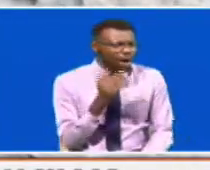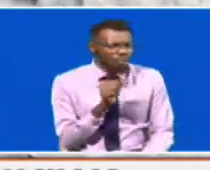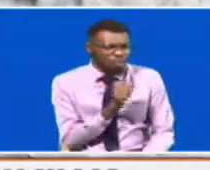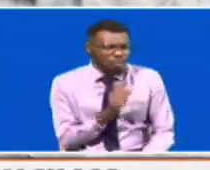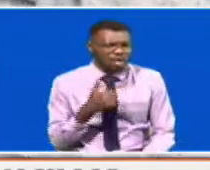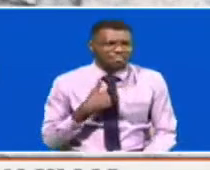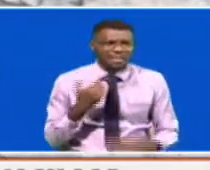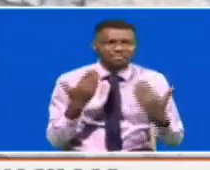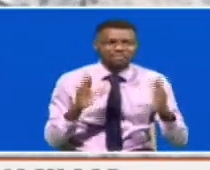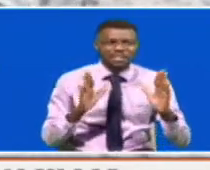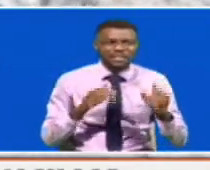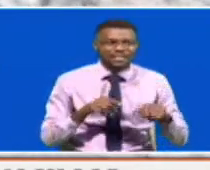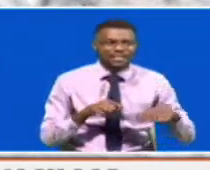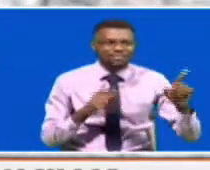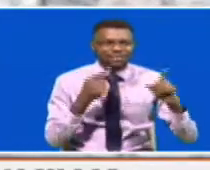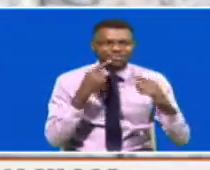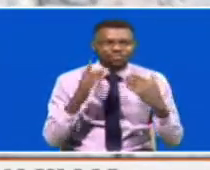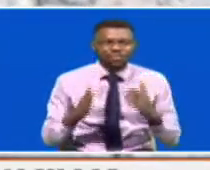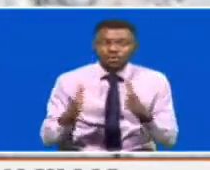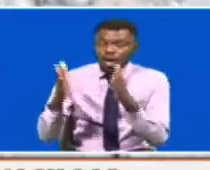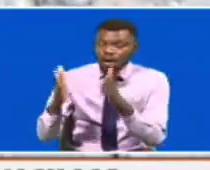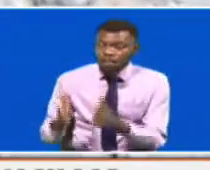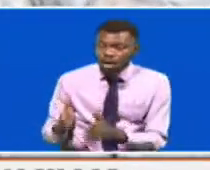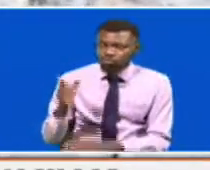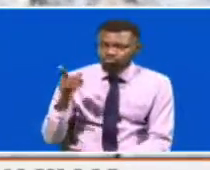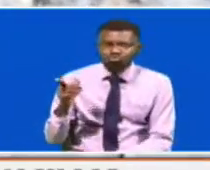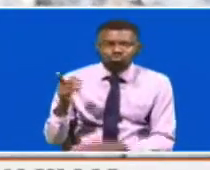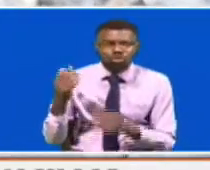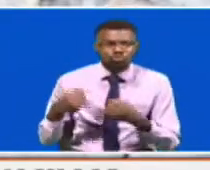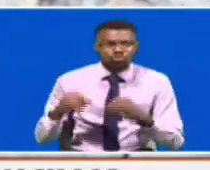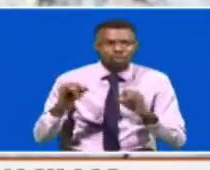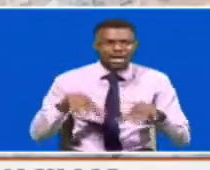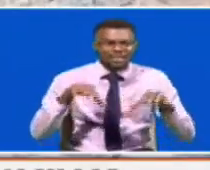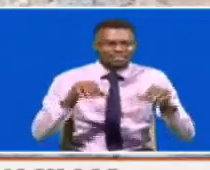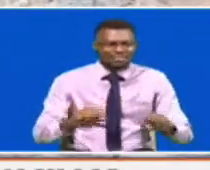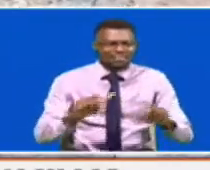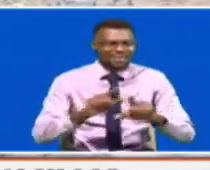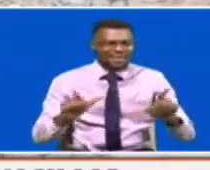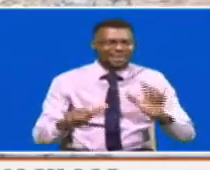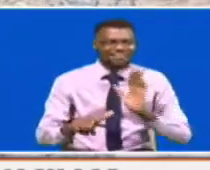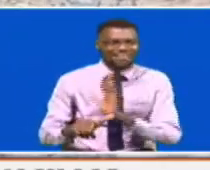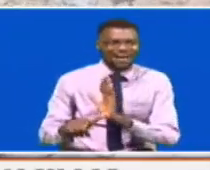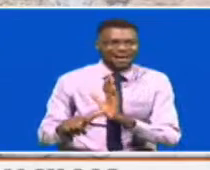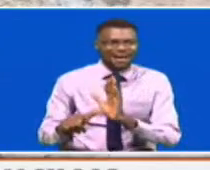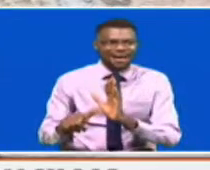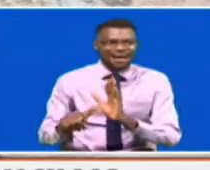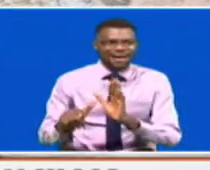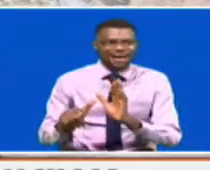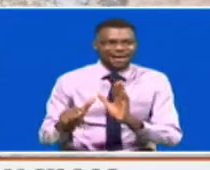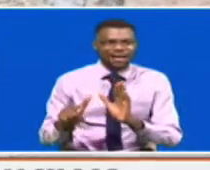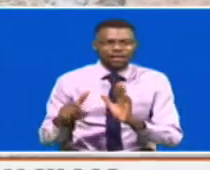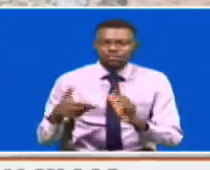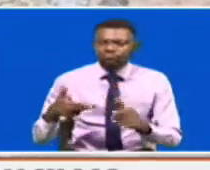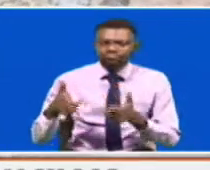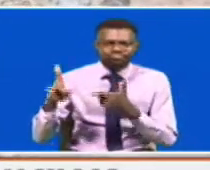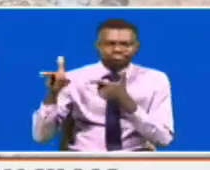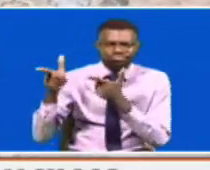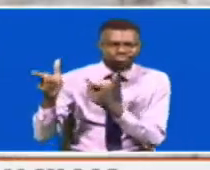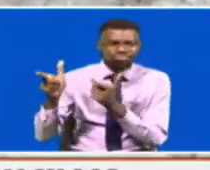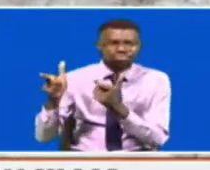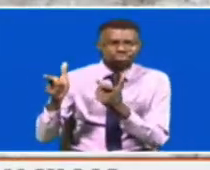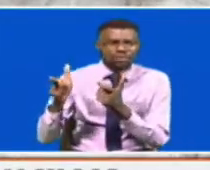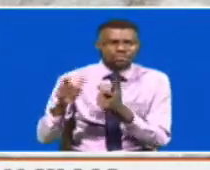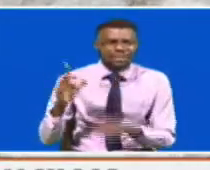Margaret Wanjiro Mbugwa anasema kuwa jamaa huyo ambaye amekuwa akijaribu kumnyang'anya shamba hilo aliwatolea wafanyikazi wake bunduki na